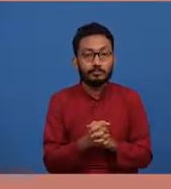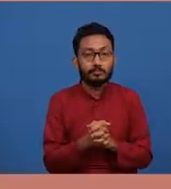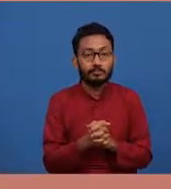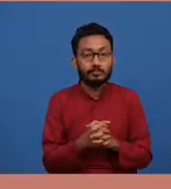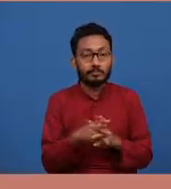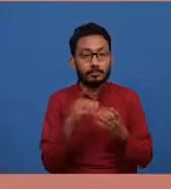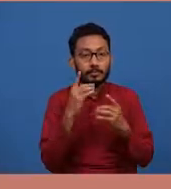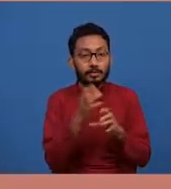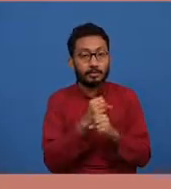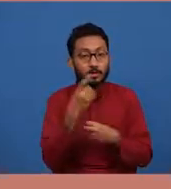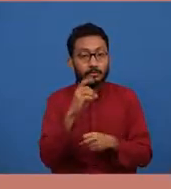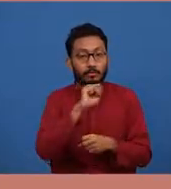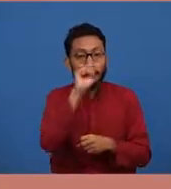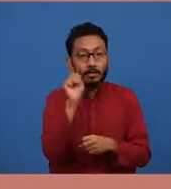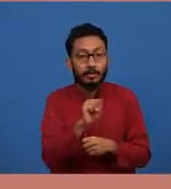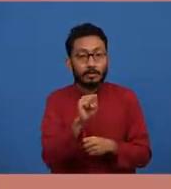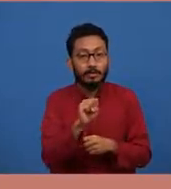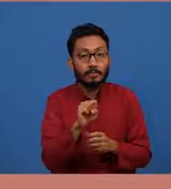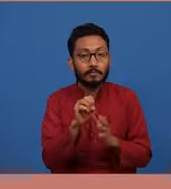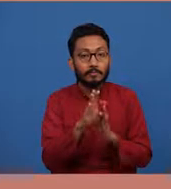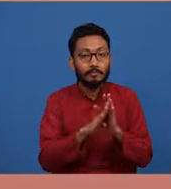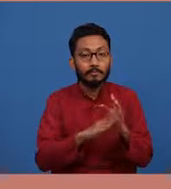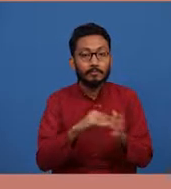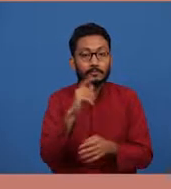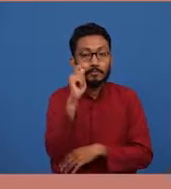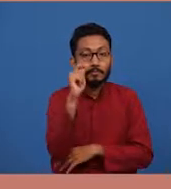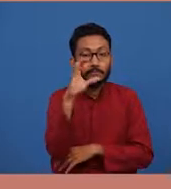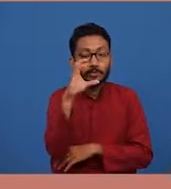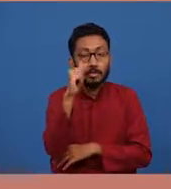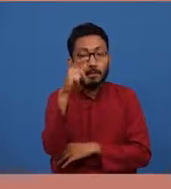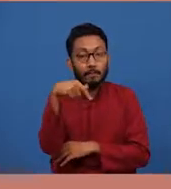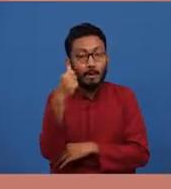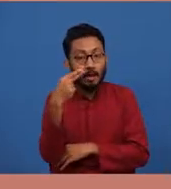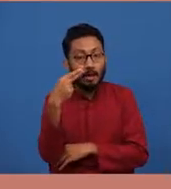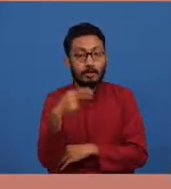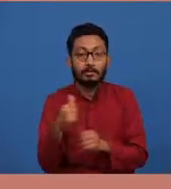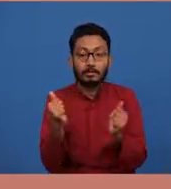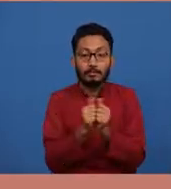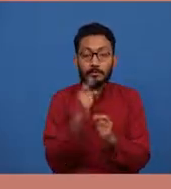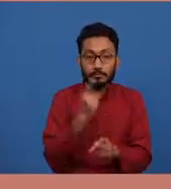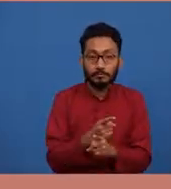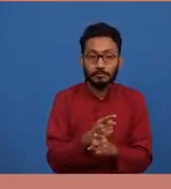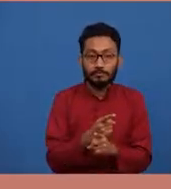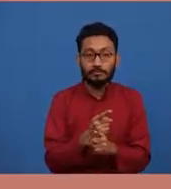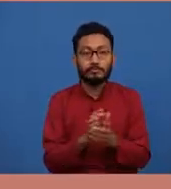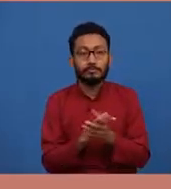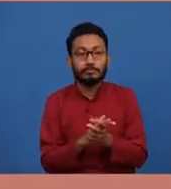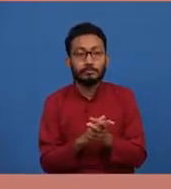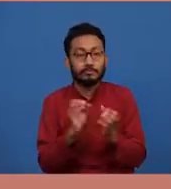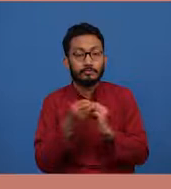Kedua, kamu dapat menjawab soalan bercapah dengan betul. Dan yang